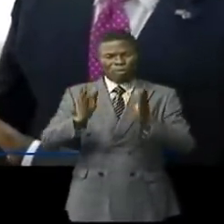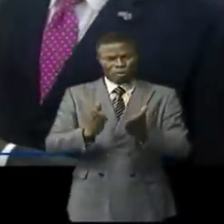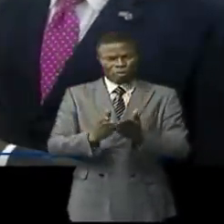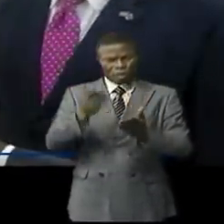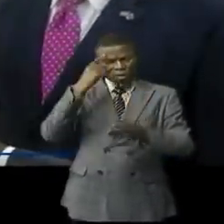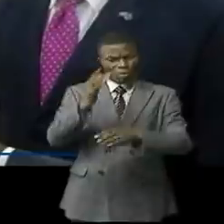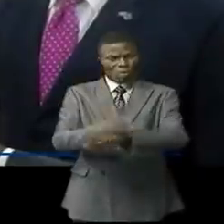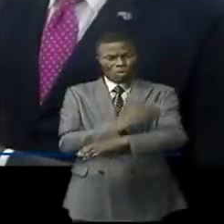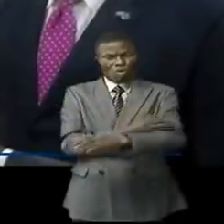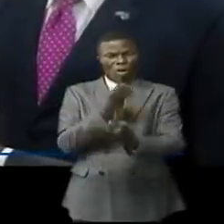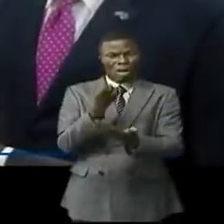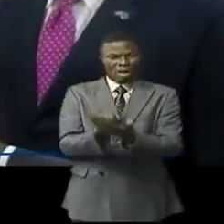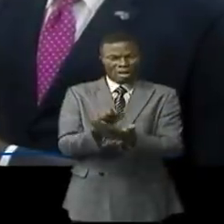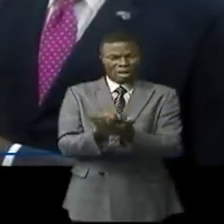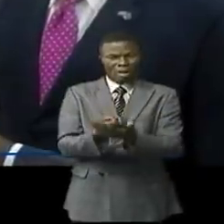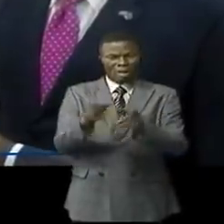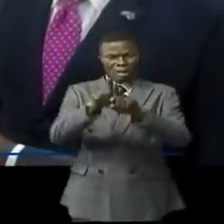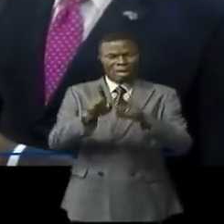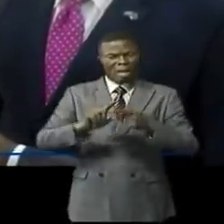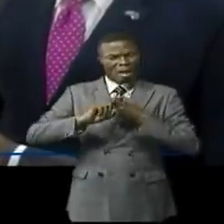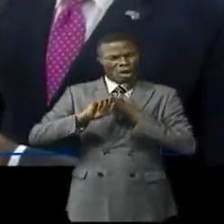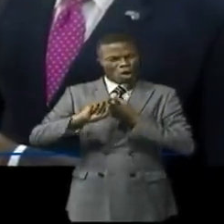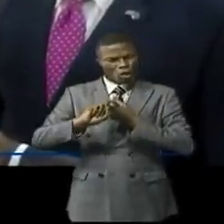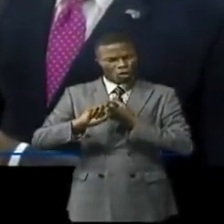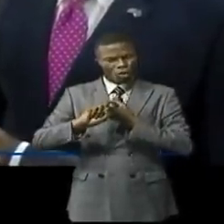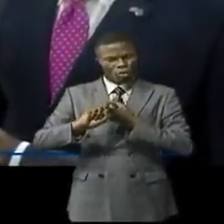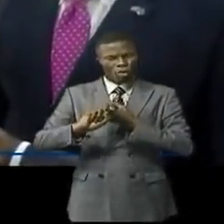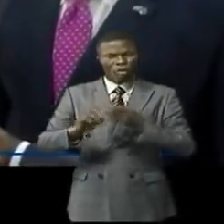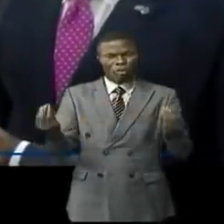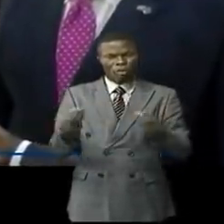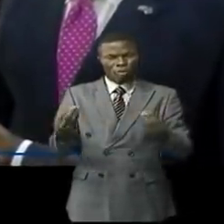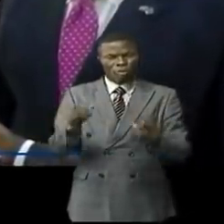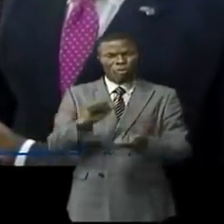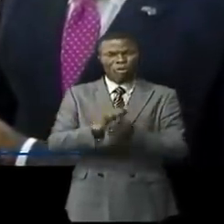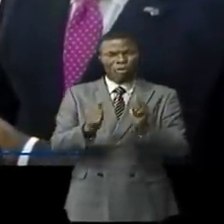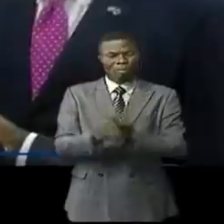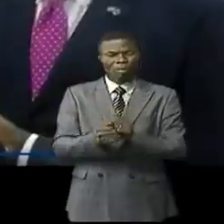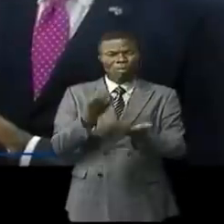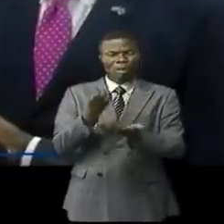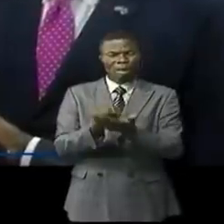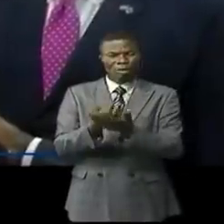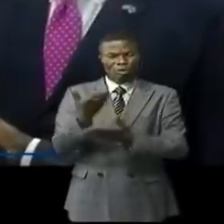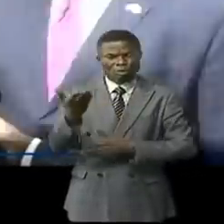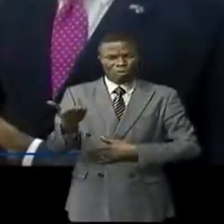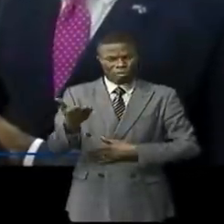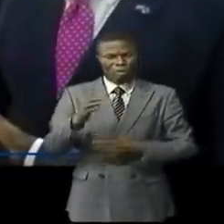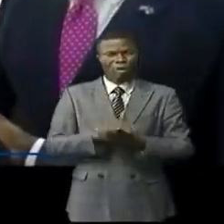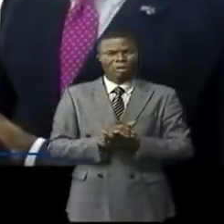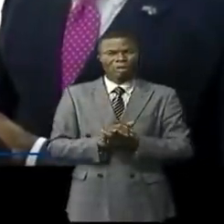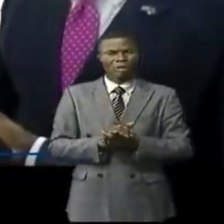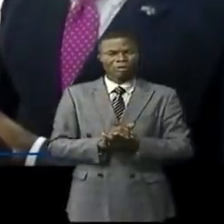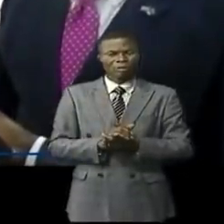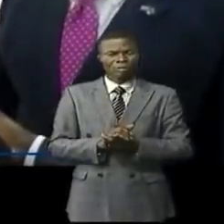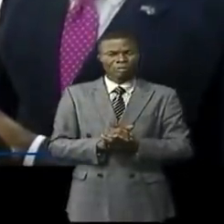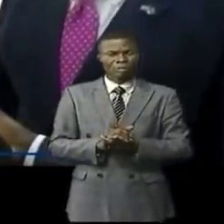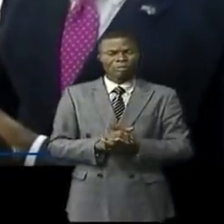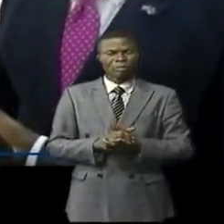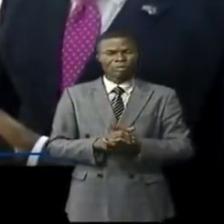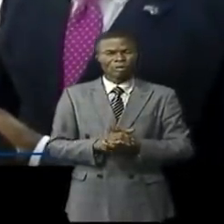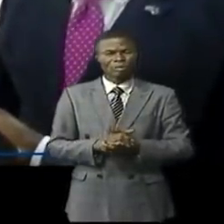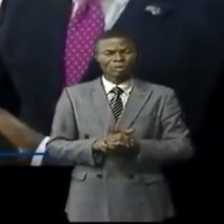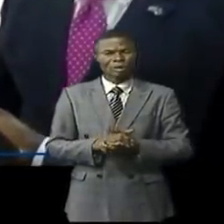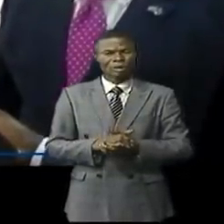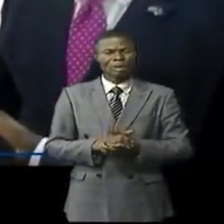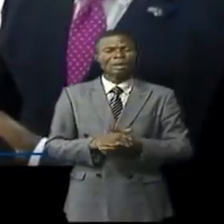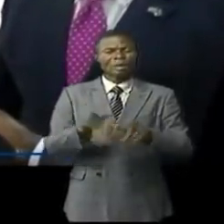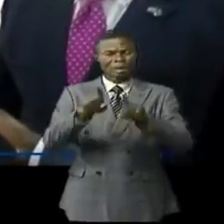croissance économique et pour la confiance pour ce qui est du progrès économique. The Prime Minister was extremely welcoming. Il